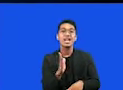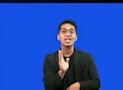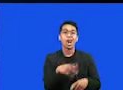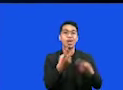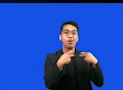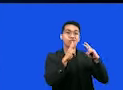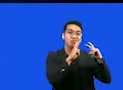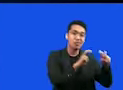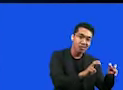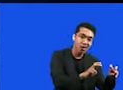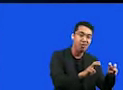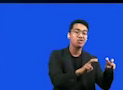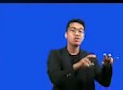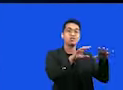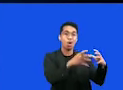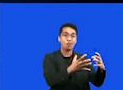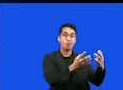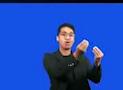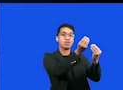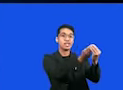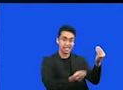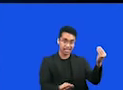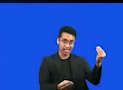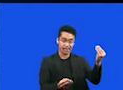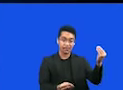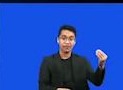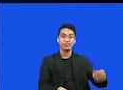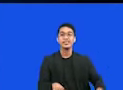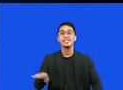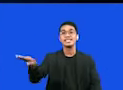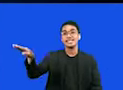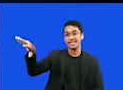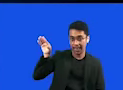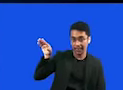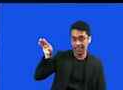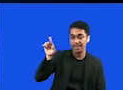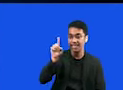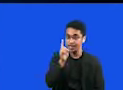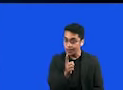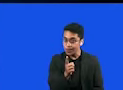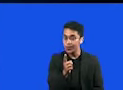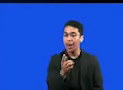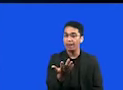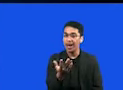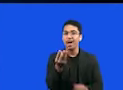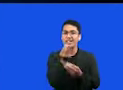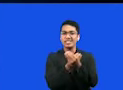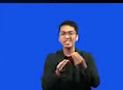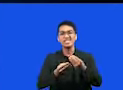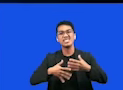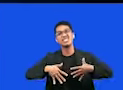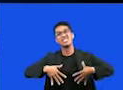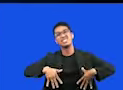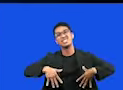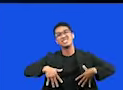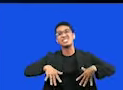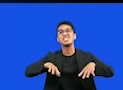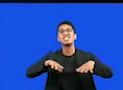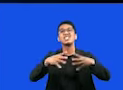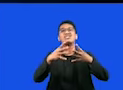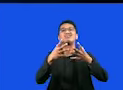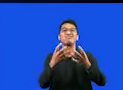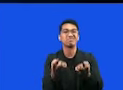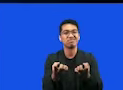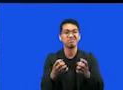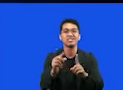dari penggolongan generasi generasi Z dianggap sebagai generasi yang cukup rapuh dibandingkan beberapa